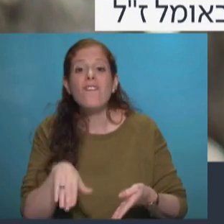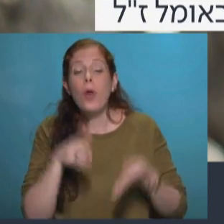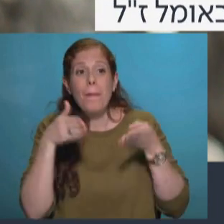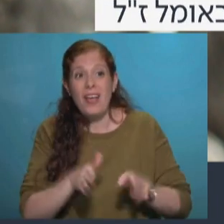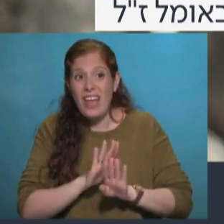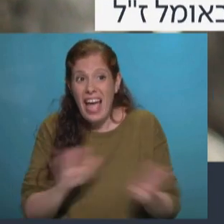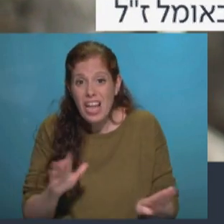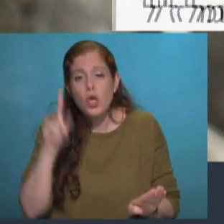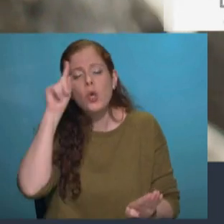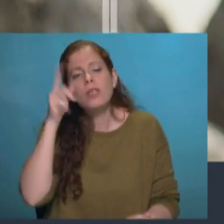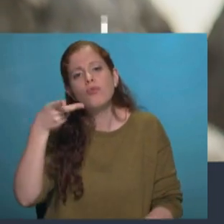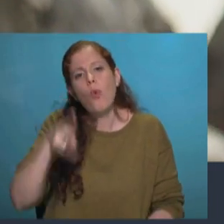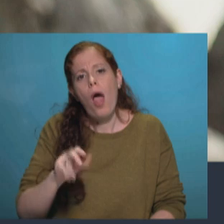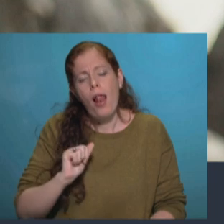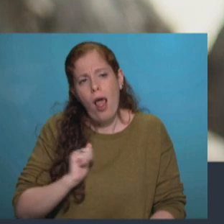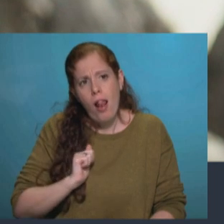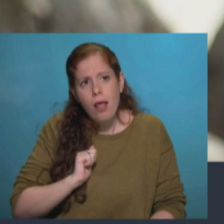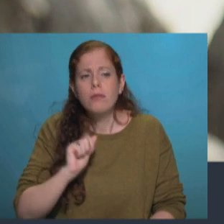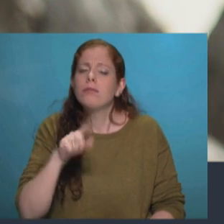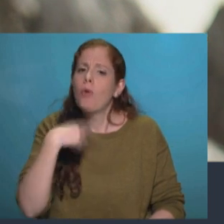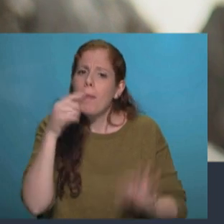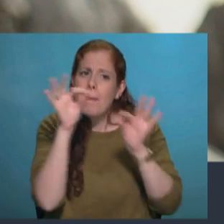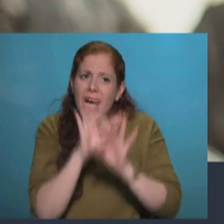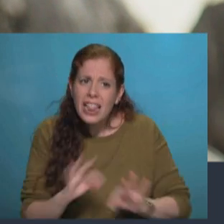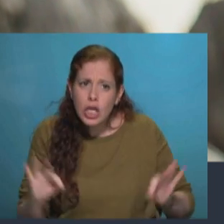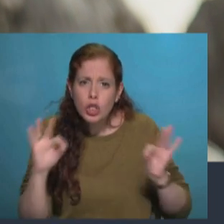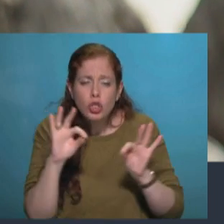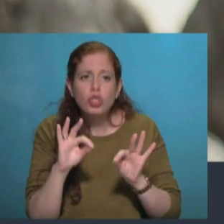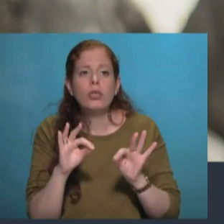שהוא חלל, אומרים קדיש,